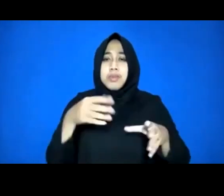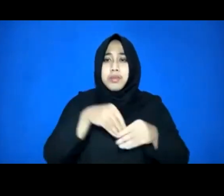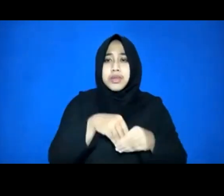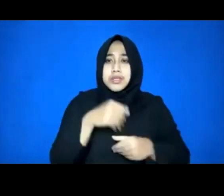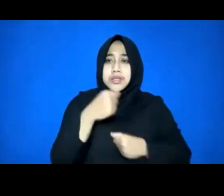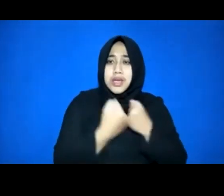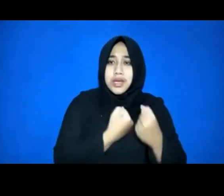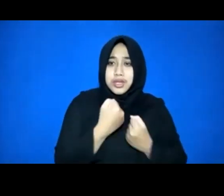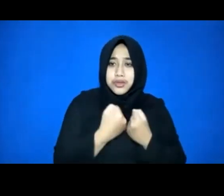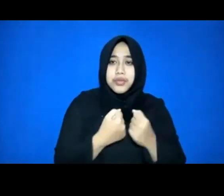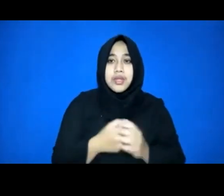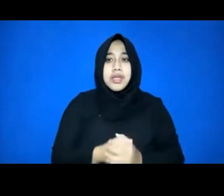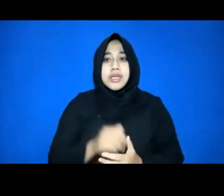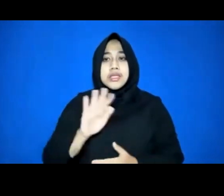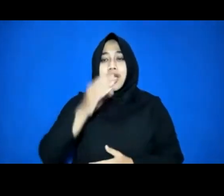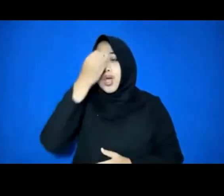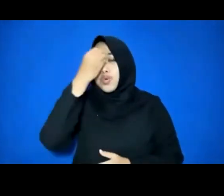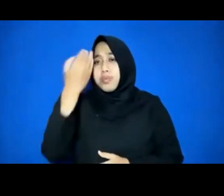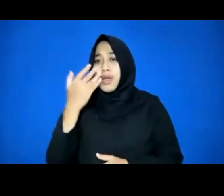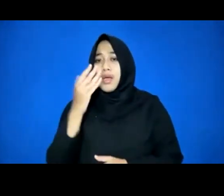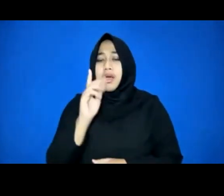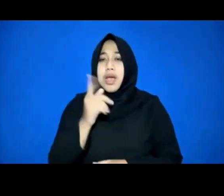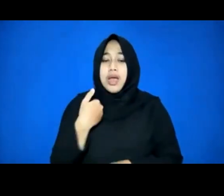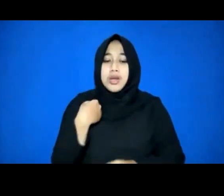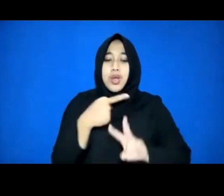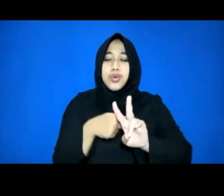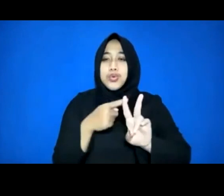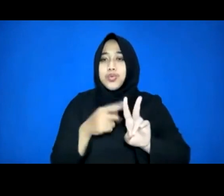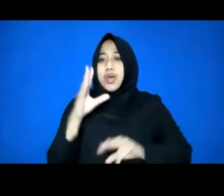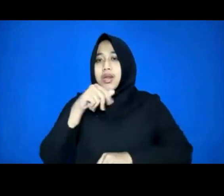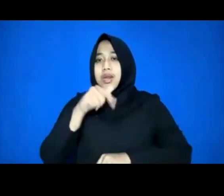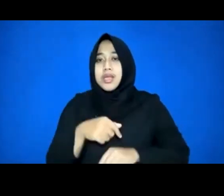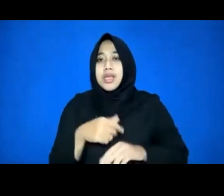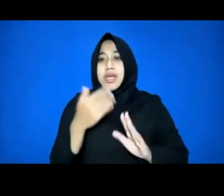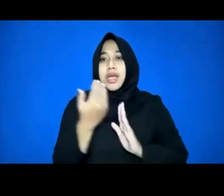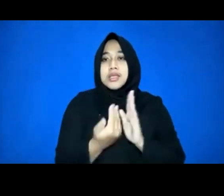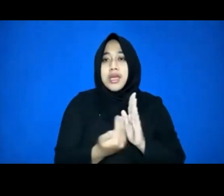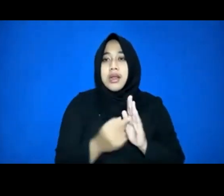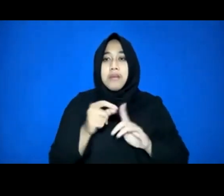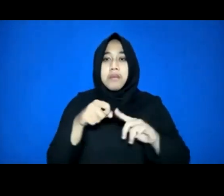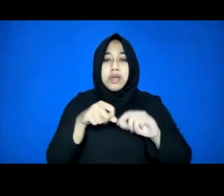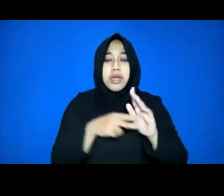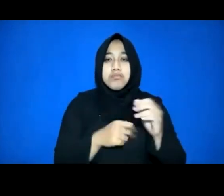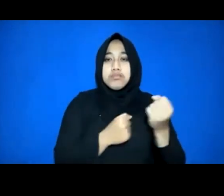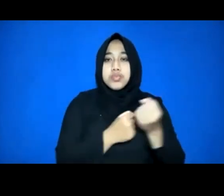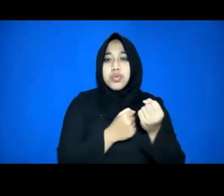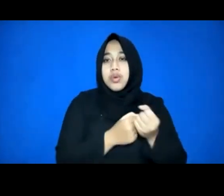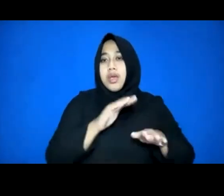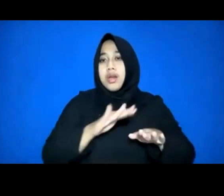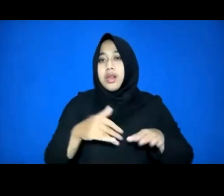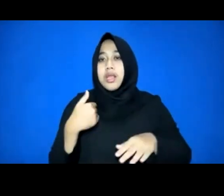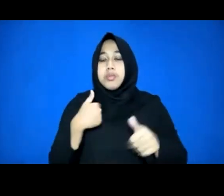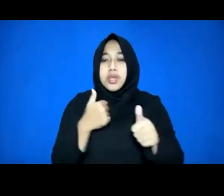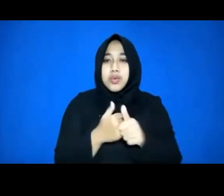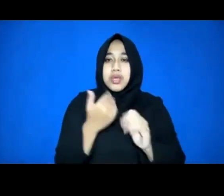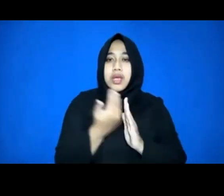aktif. Jangan lupa kita masih ada 2 hari lagi sesi pekan berpihak kepada anak. Bapak Ibu bisa mengikuti sesi-sesi menarik lainnya dan juga